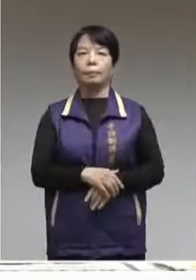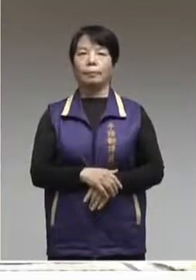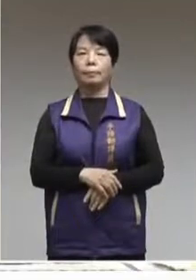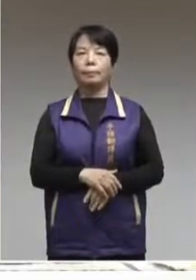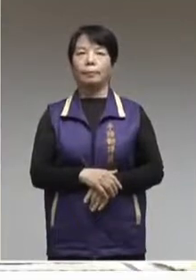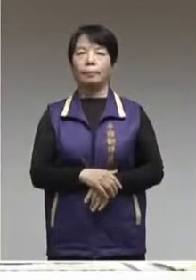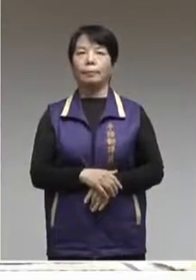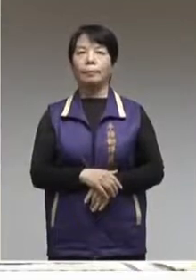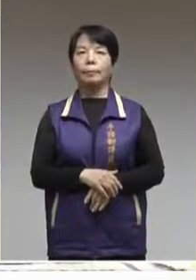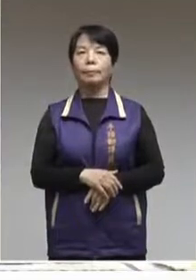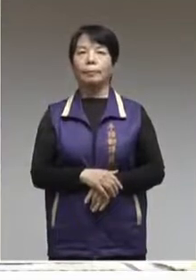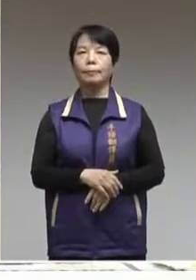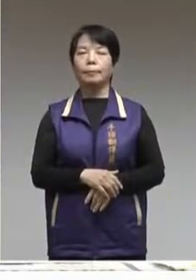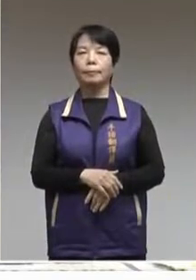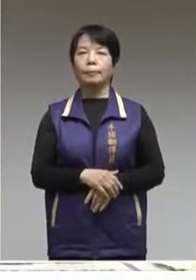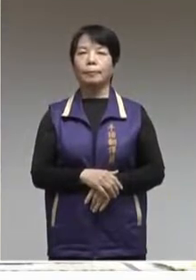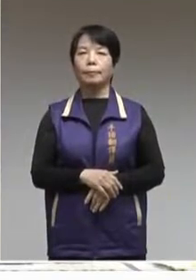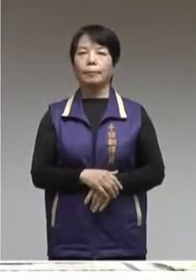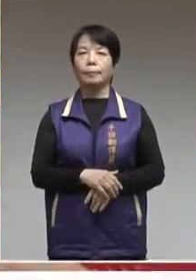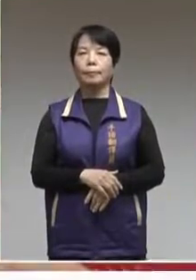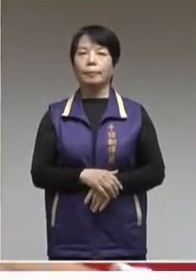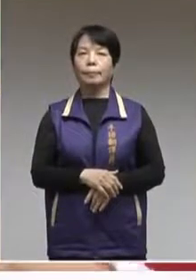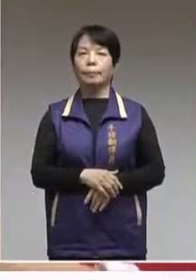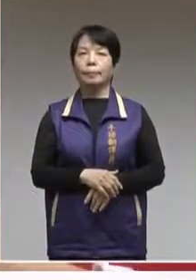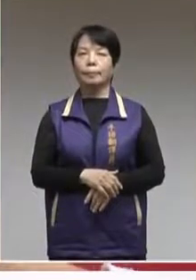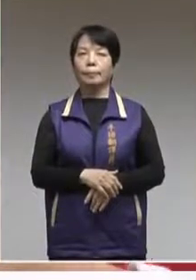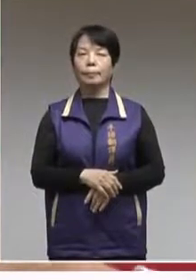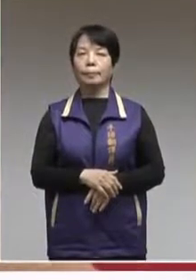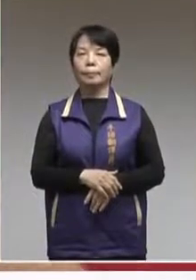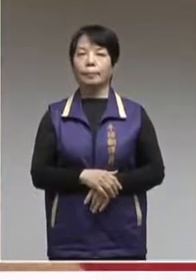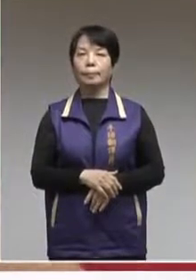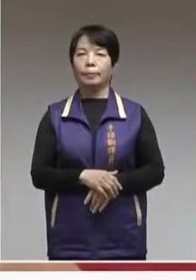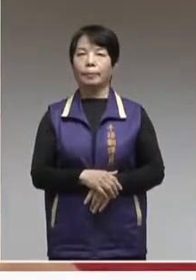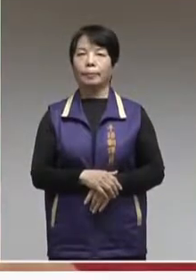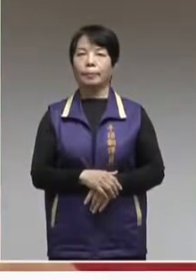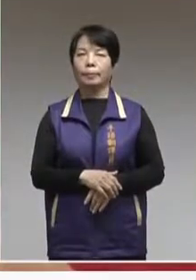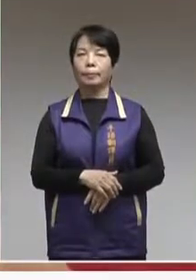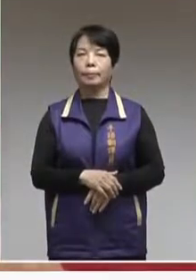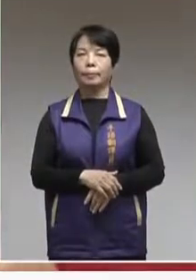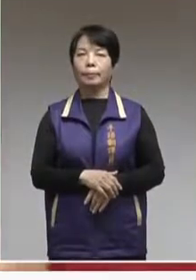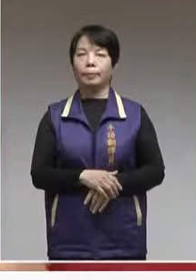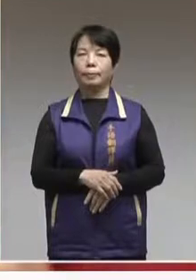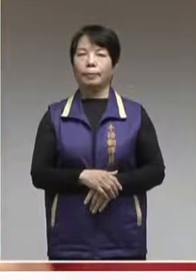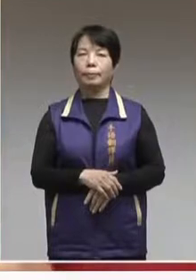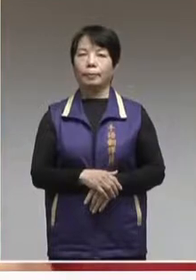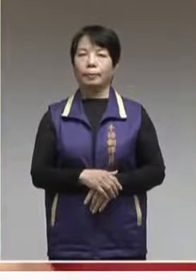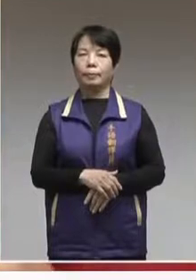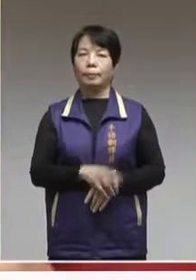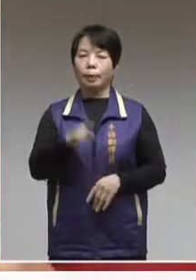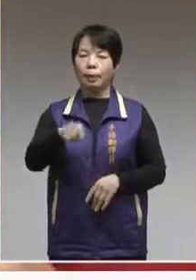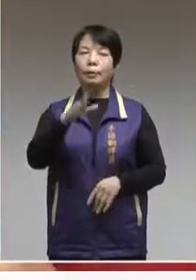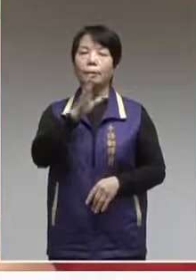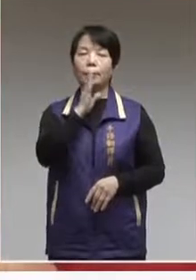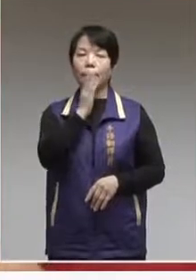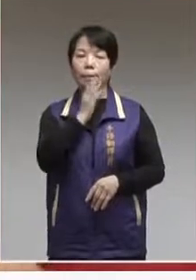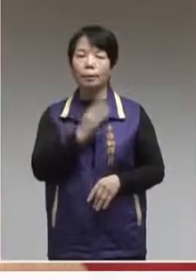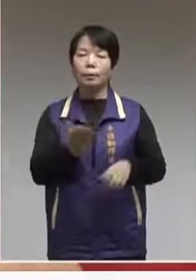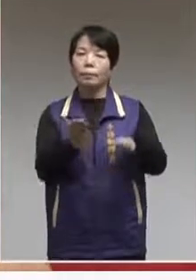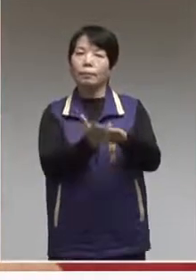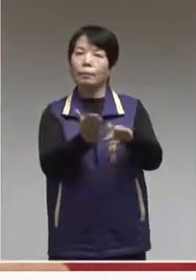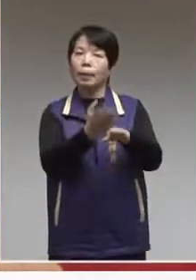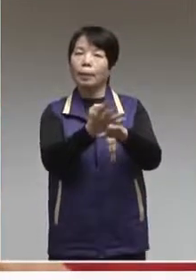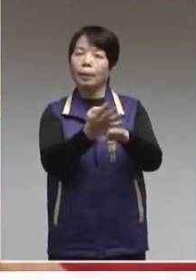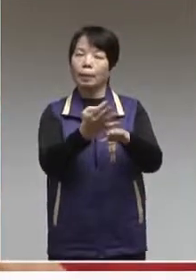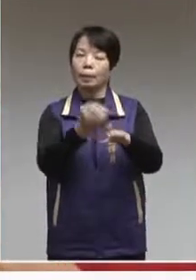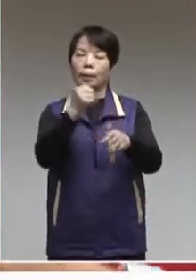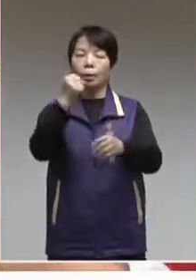好，那这个是属于这个非是我们这个码头工人，但是他跟